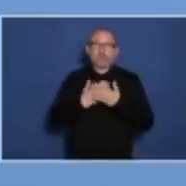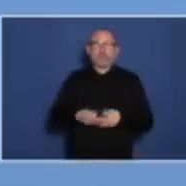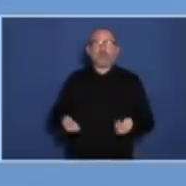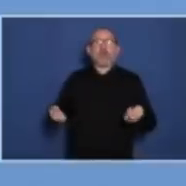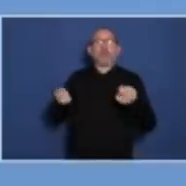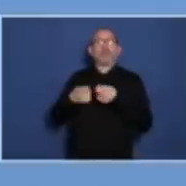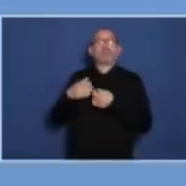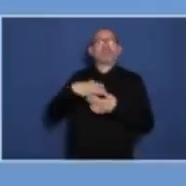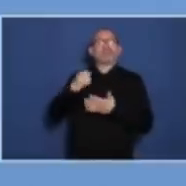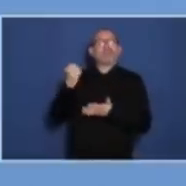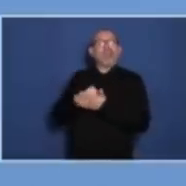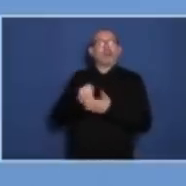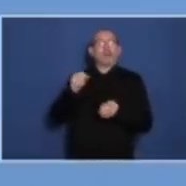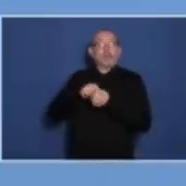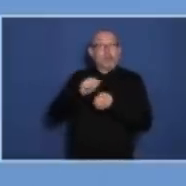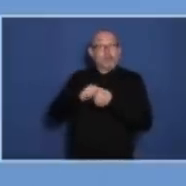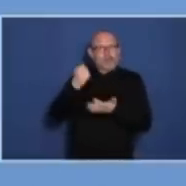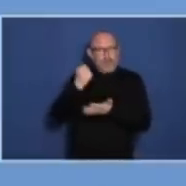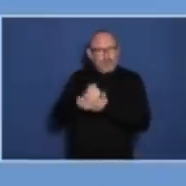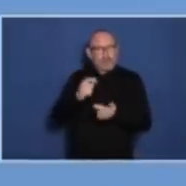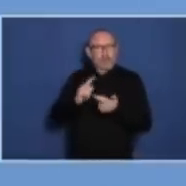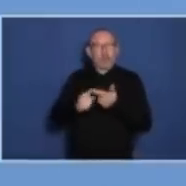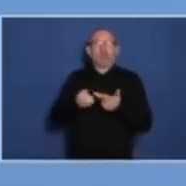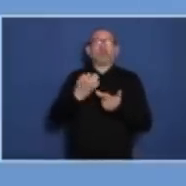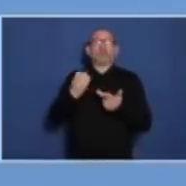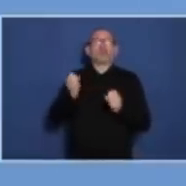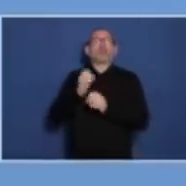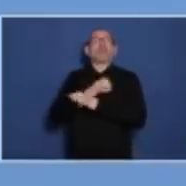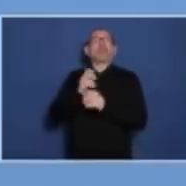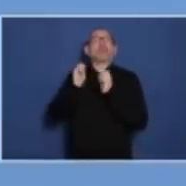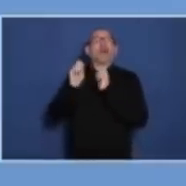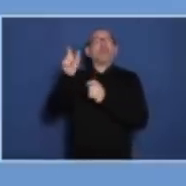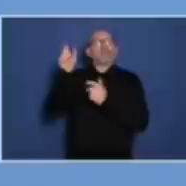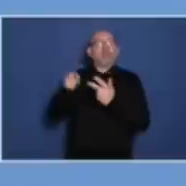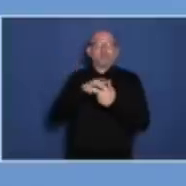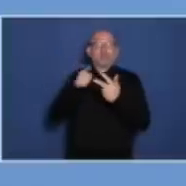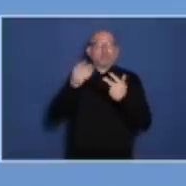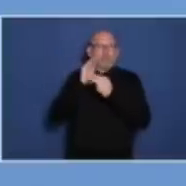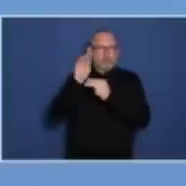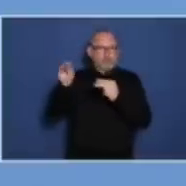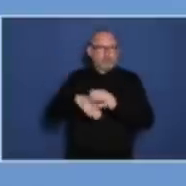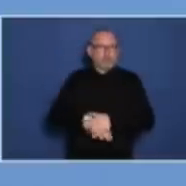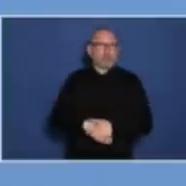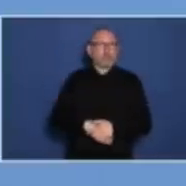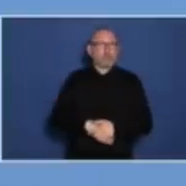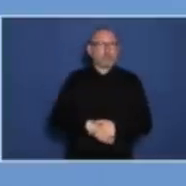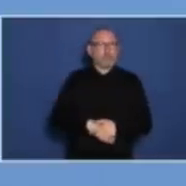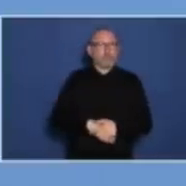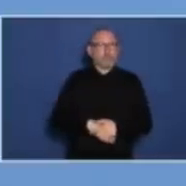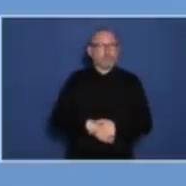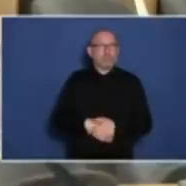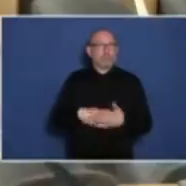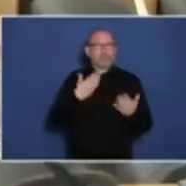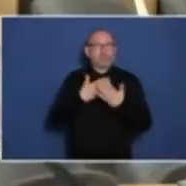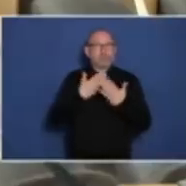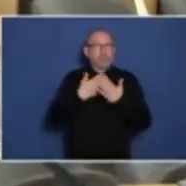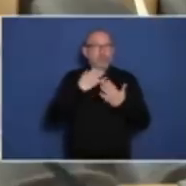Bundeskanzleramt, Bundespresseamt und die Kultur- und Medienbeauftragte sagen kann. Will sich die Kanzlerin das nochmal anschauen aufgrund der